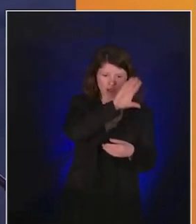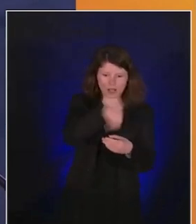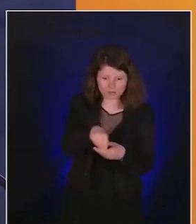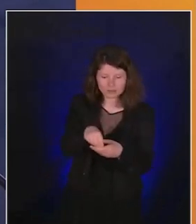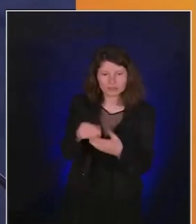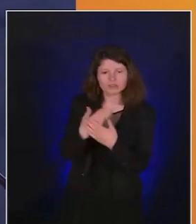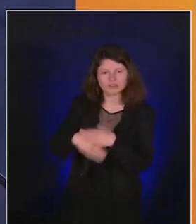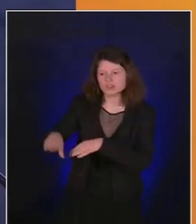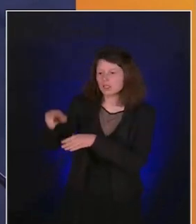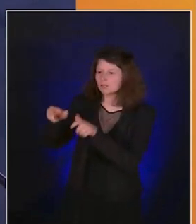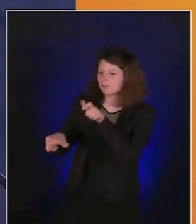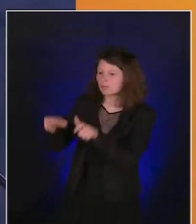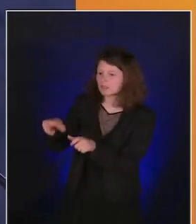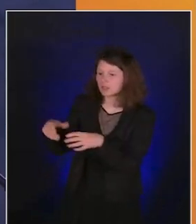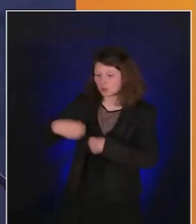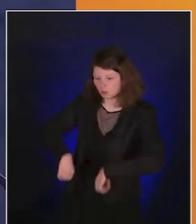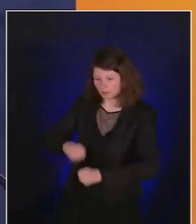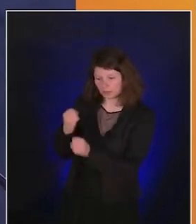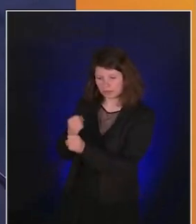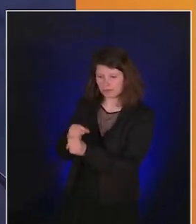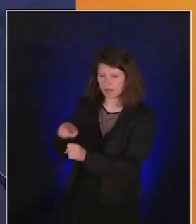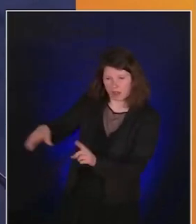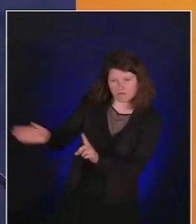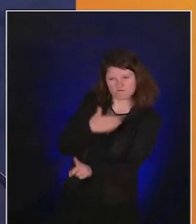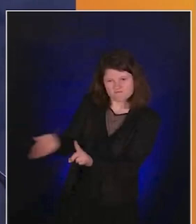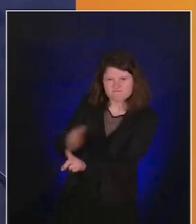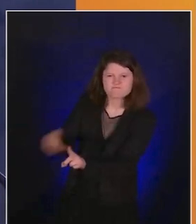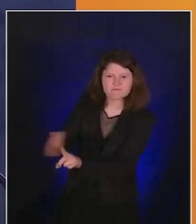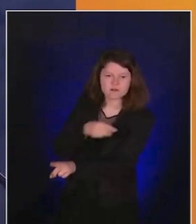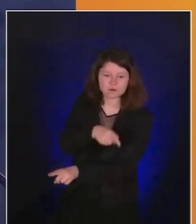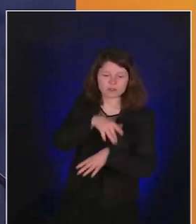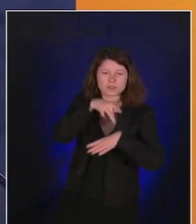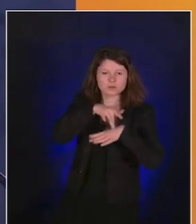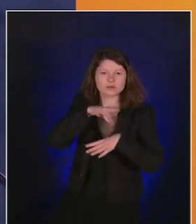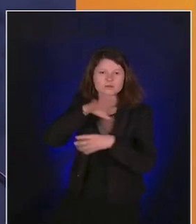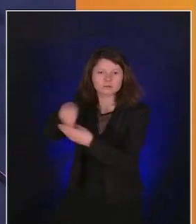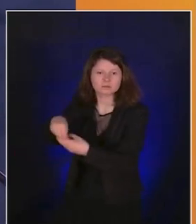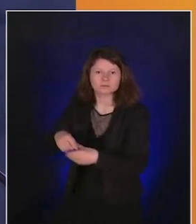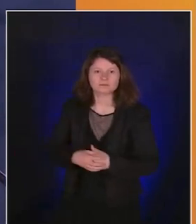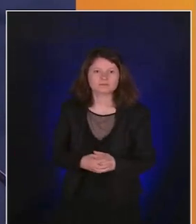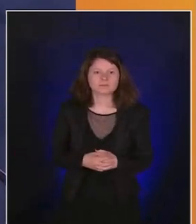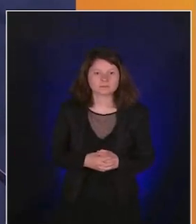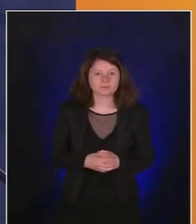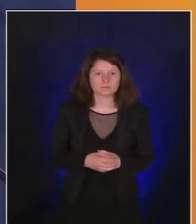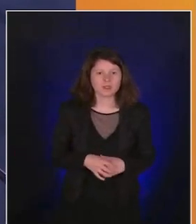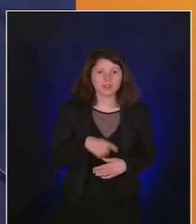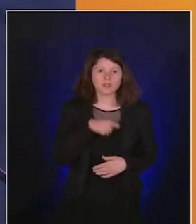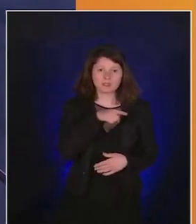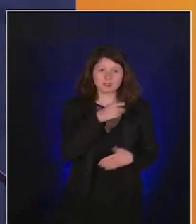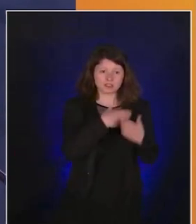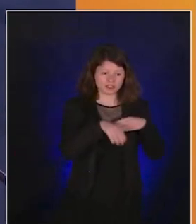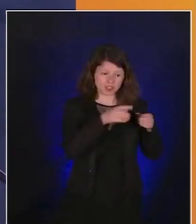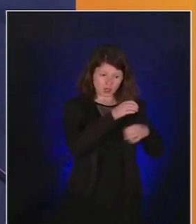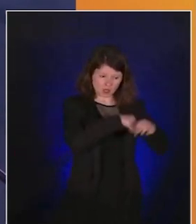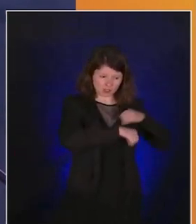Iran. Une telle situation dans une organisation mondiale de travailleurs est